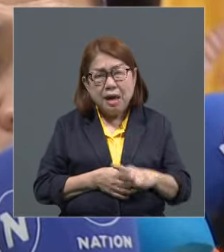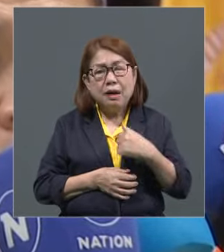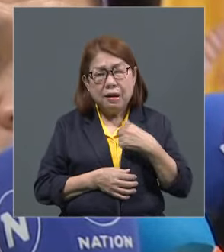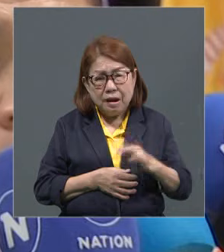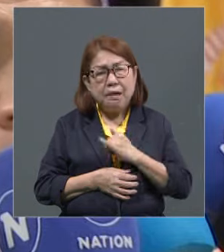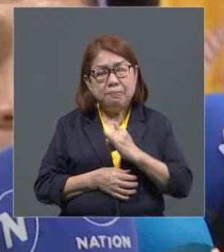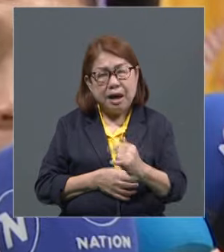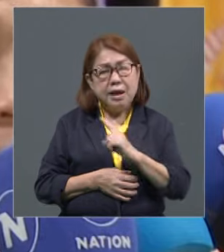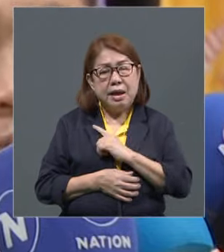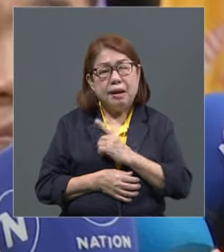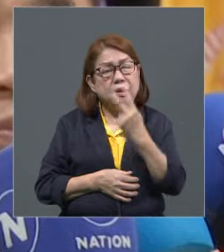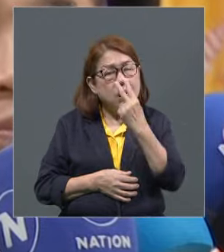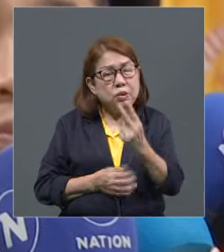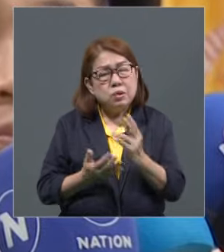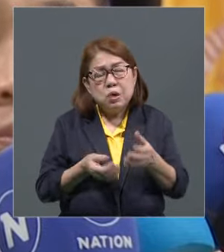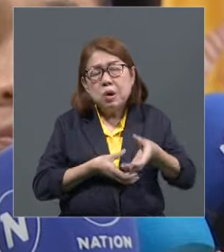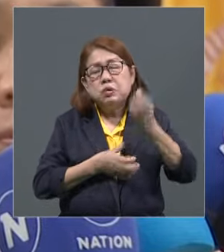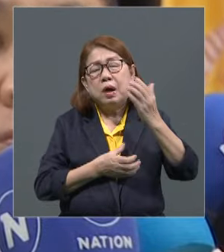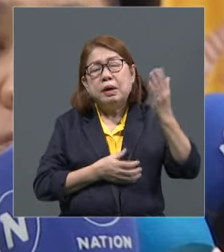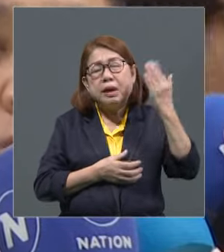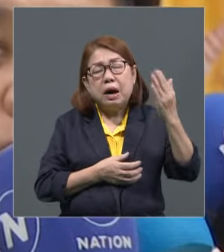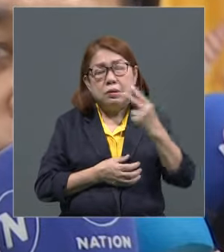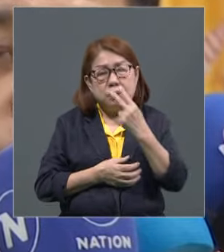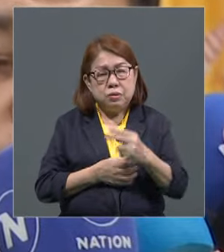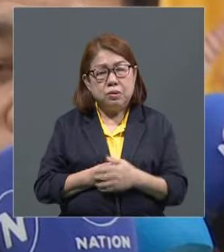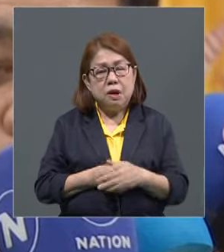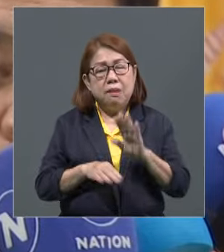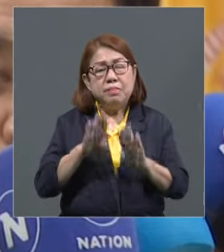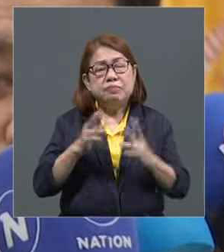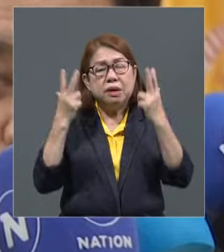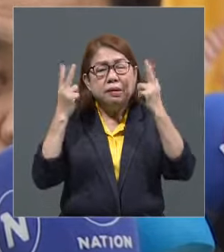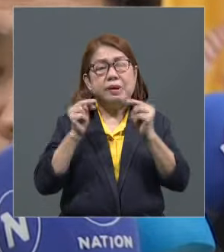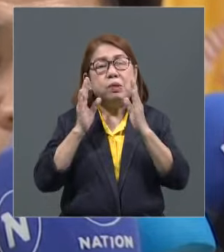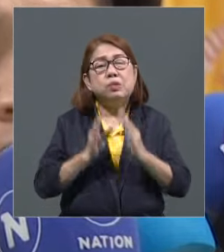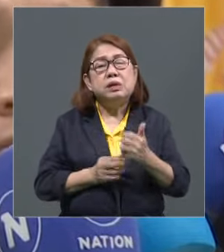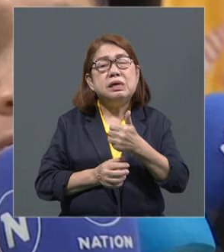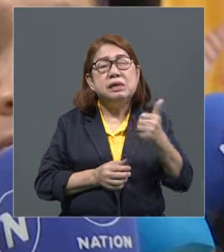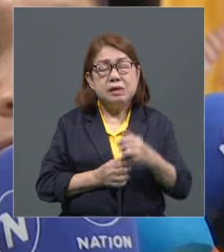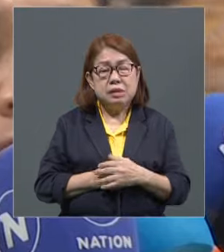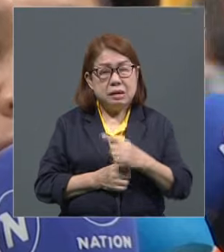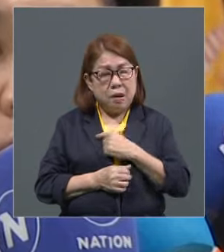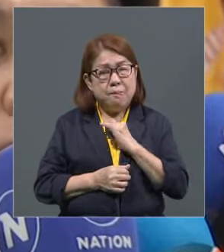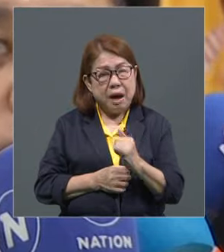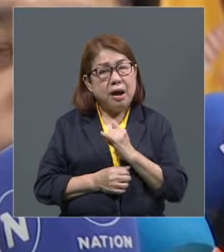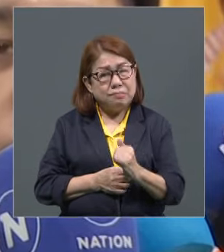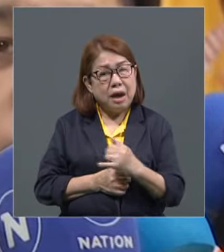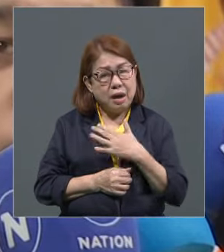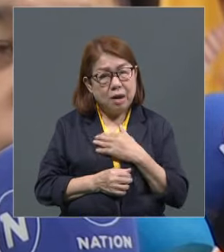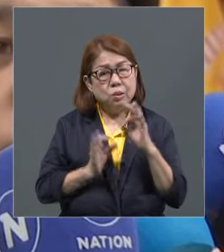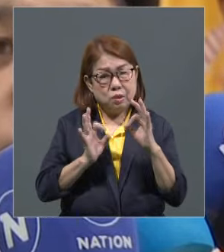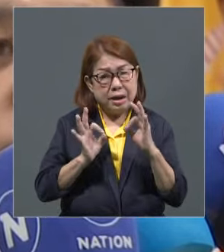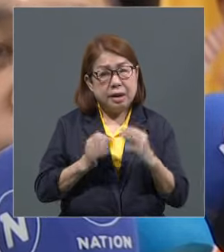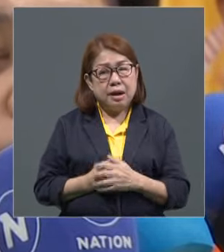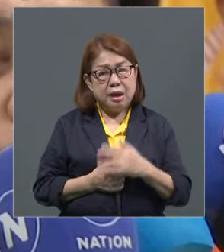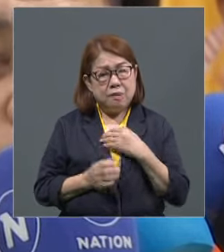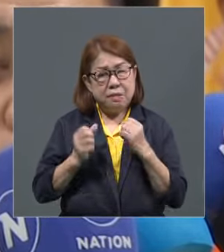องบ้างนะครับถ้าไปดูประวัตินะครับแต่เปลี่ยนเทียบกับนายกรัฐมนตรีท่านอื่นผมก็ถือผมมาโอเคนะครับก็พยาย